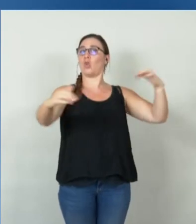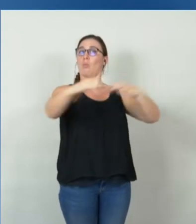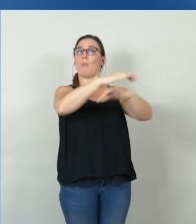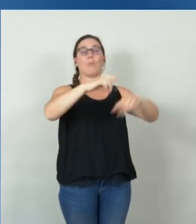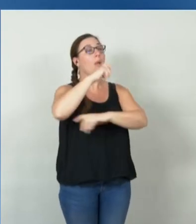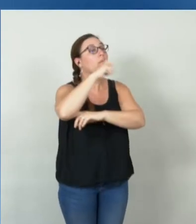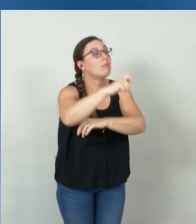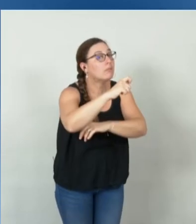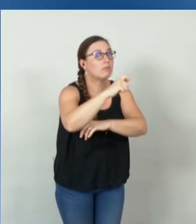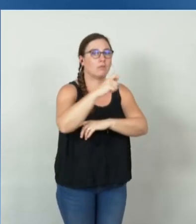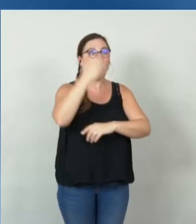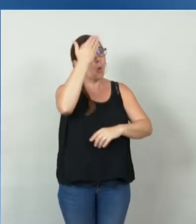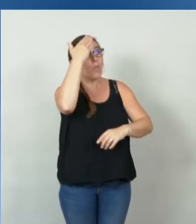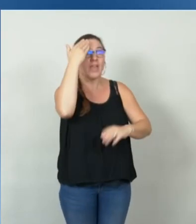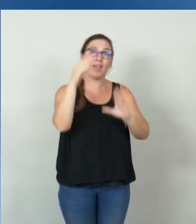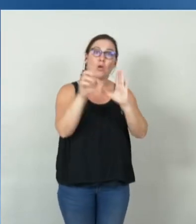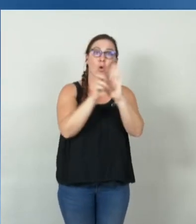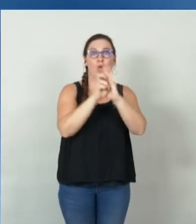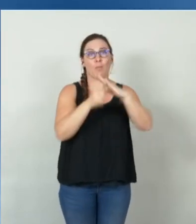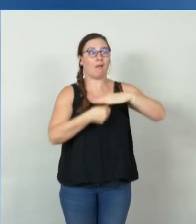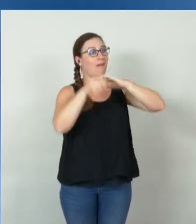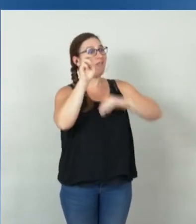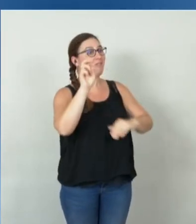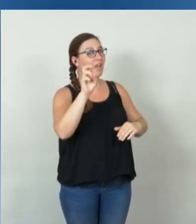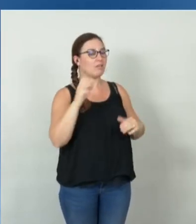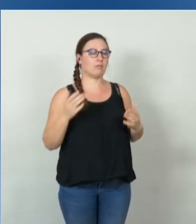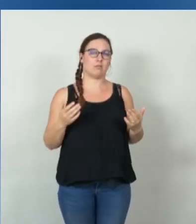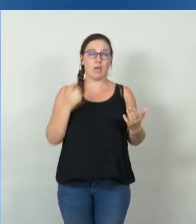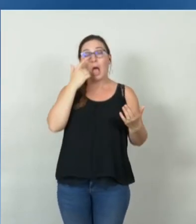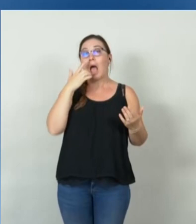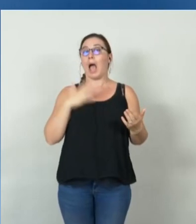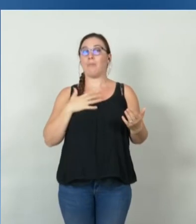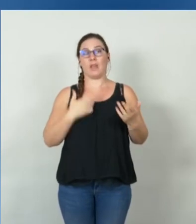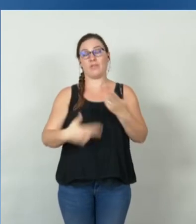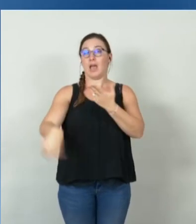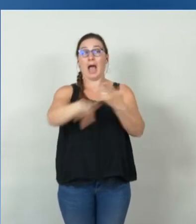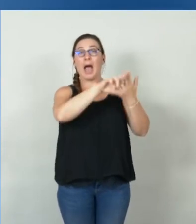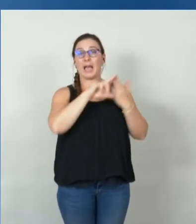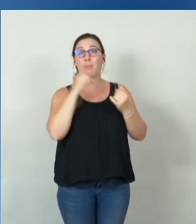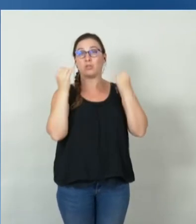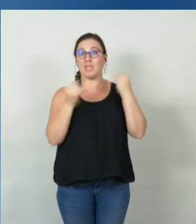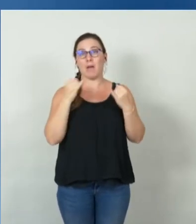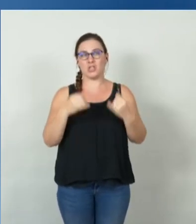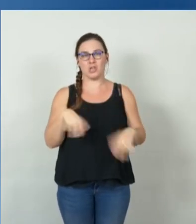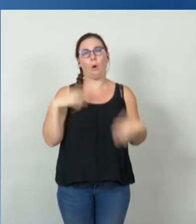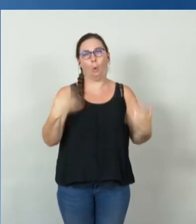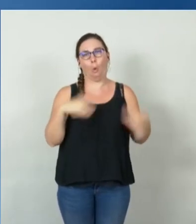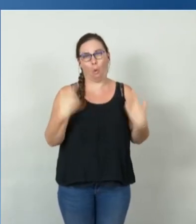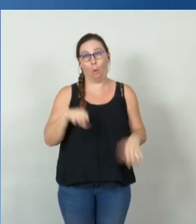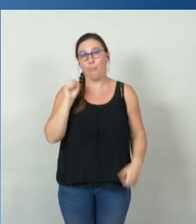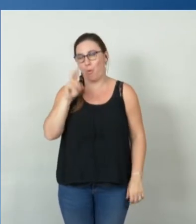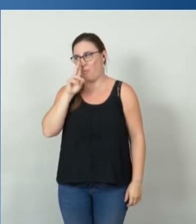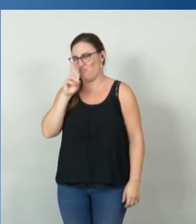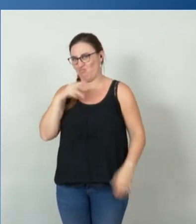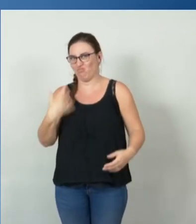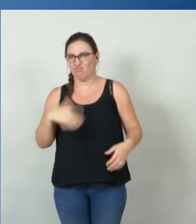connaissez capital verte je pense que les réponses vaudront leur pesante cacahuètes enfin et je terminerai mon intervention